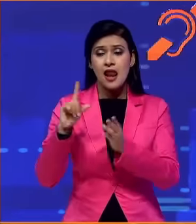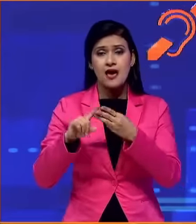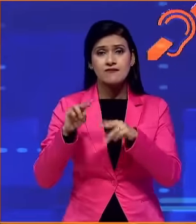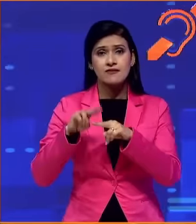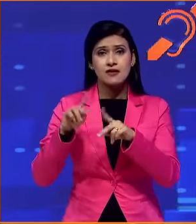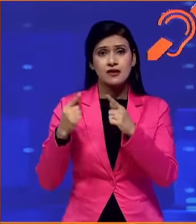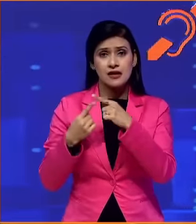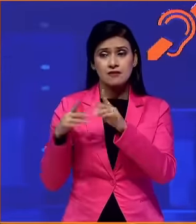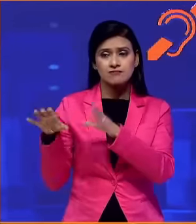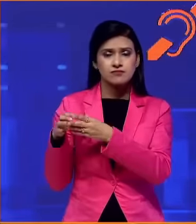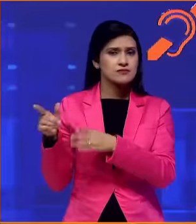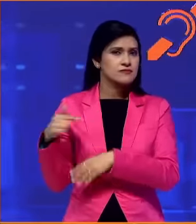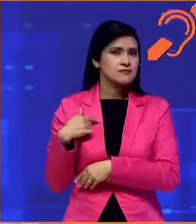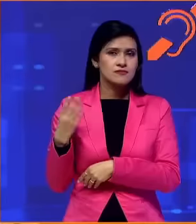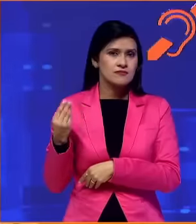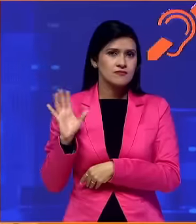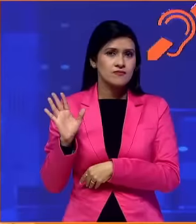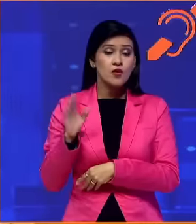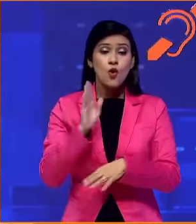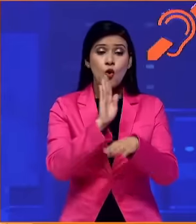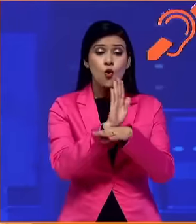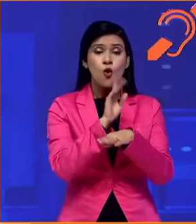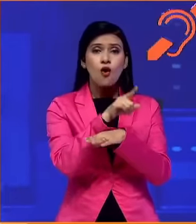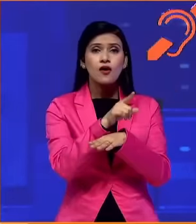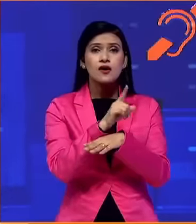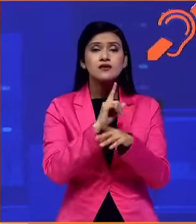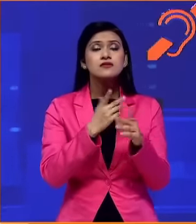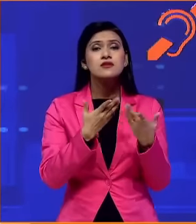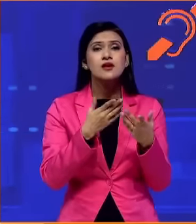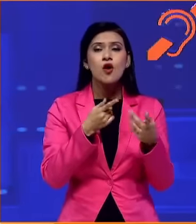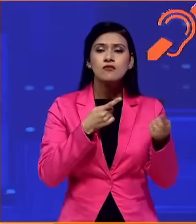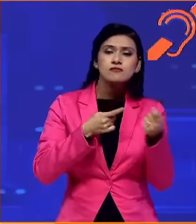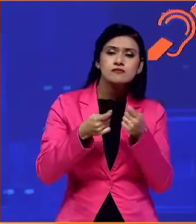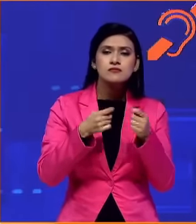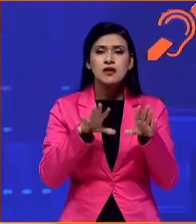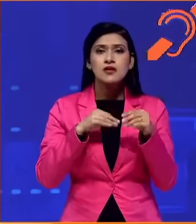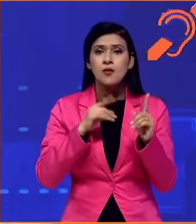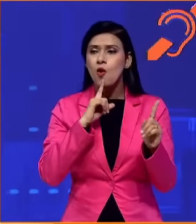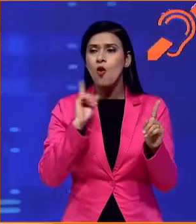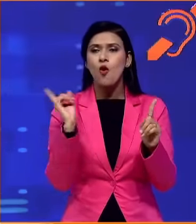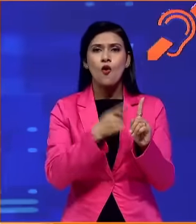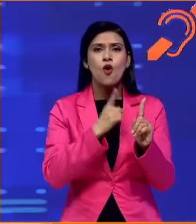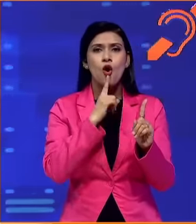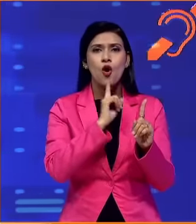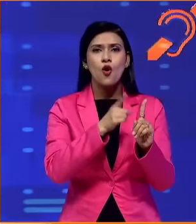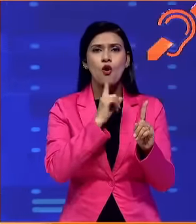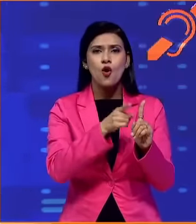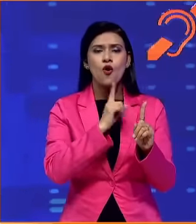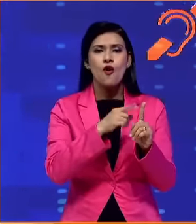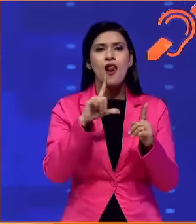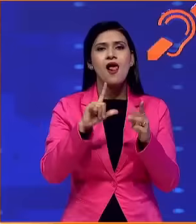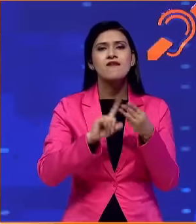कोवामपंथीचलारहेहैं। नहीं,मैंउससेसहमतनहींहूँ।ममताजी एकबहुतसम्मानितनेताहैंऔर